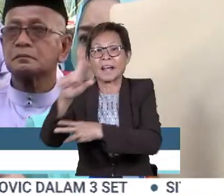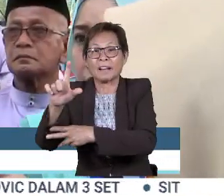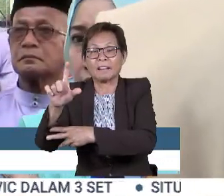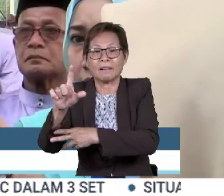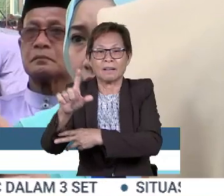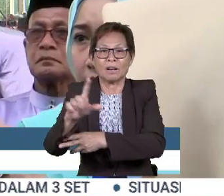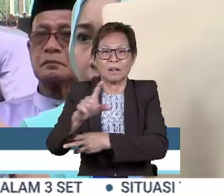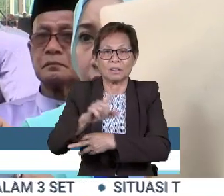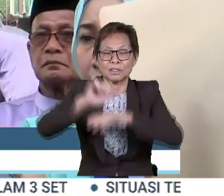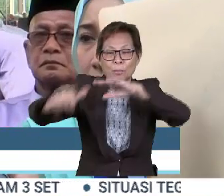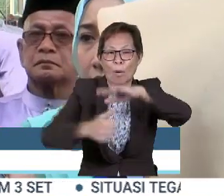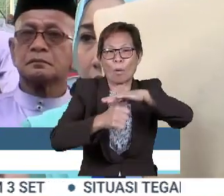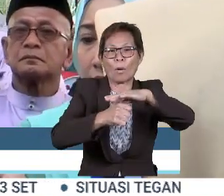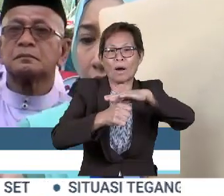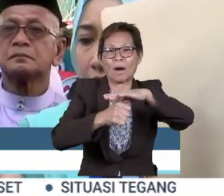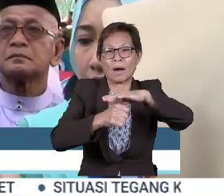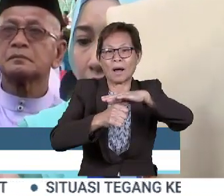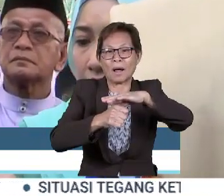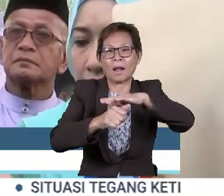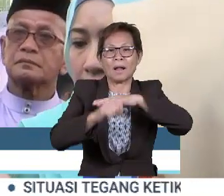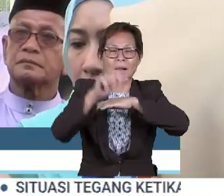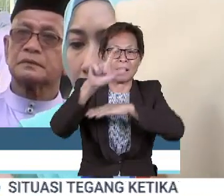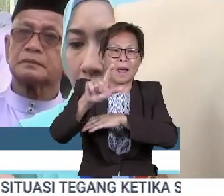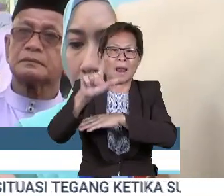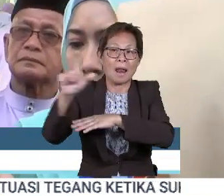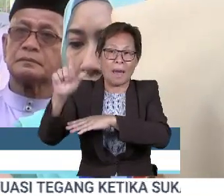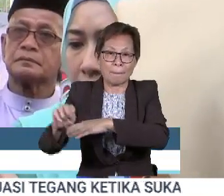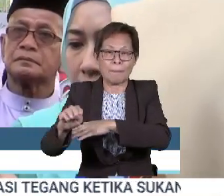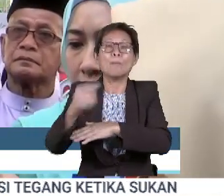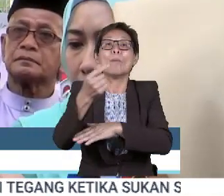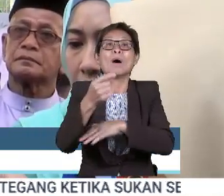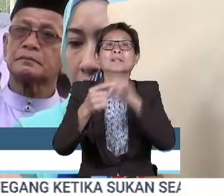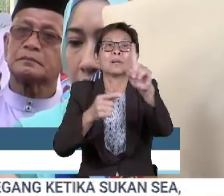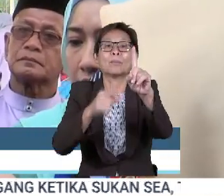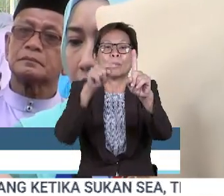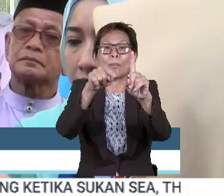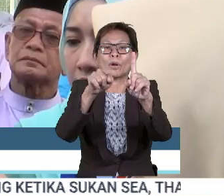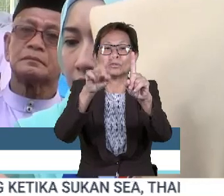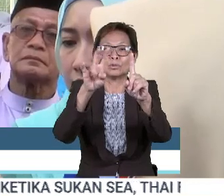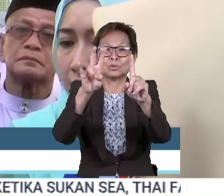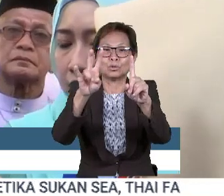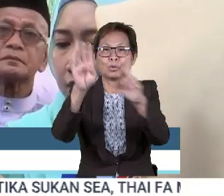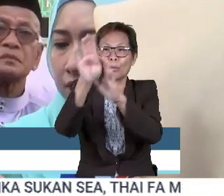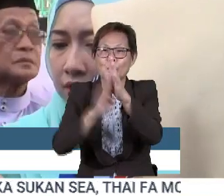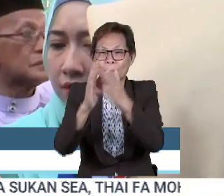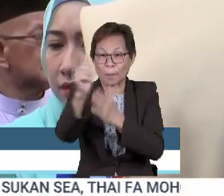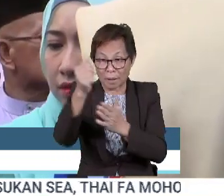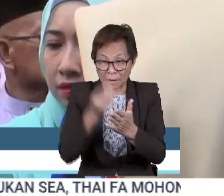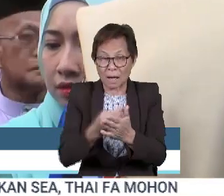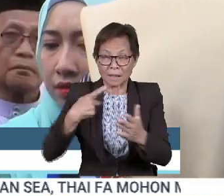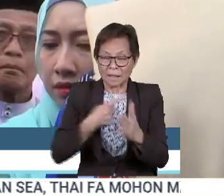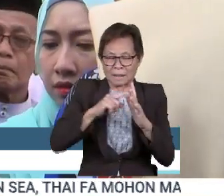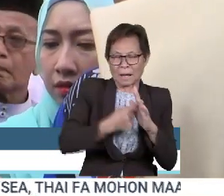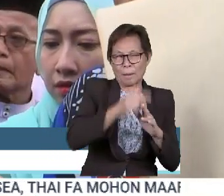Malaysia yang bernilai 1.7 bilion. Di mana kita akan mula sepanjang